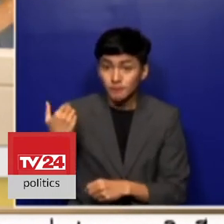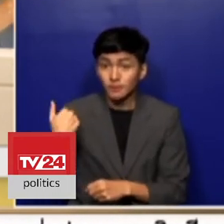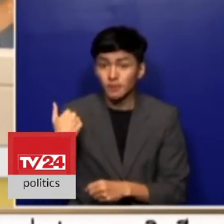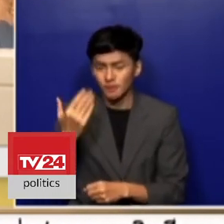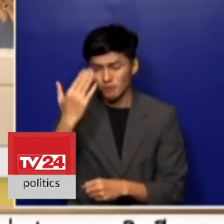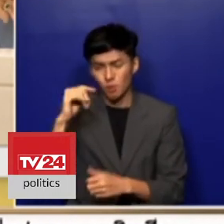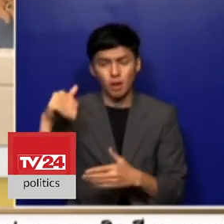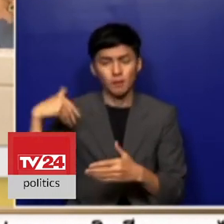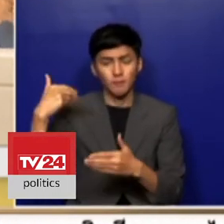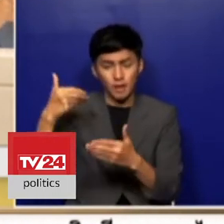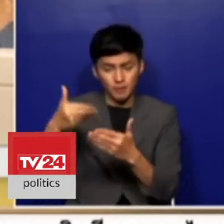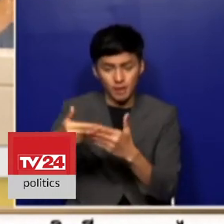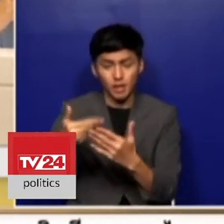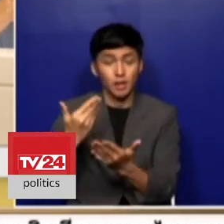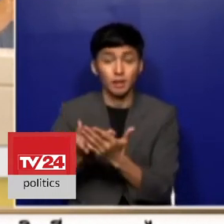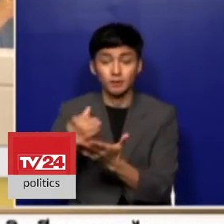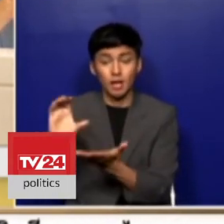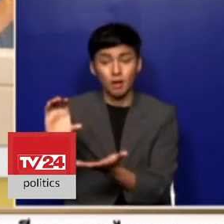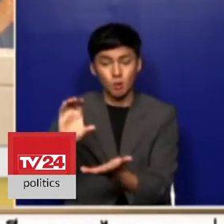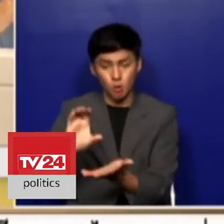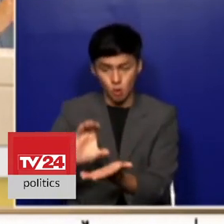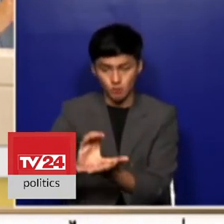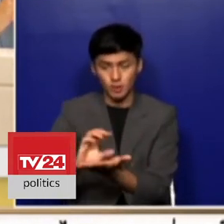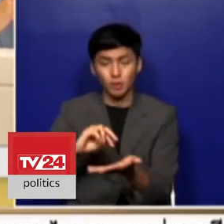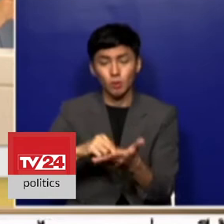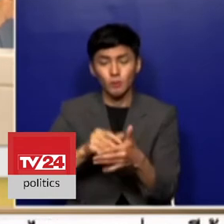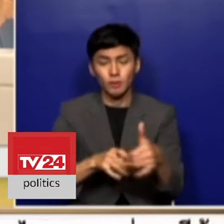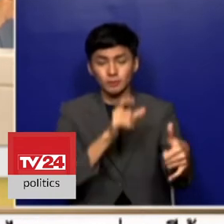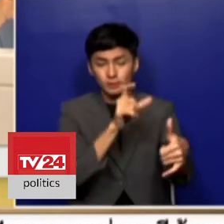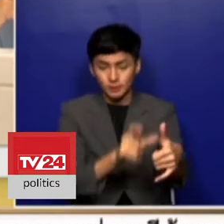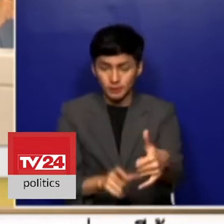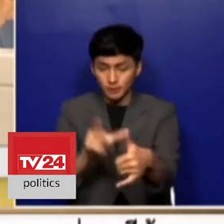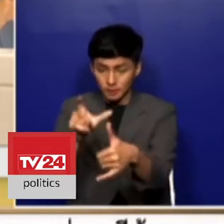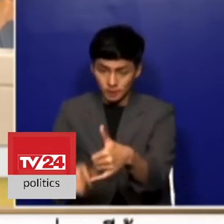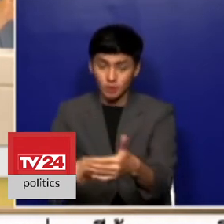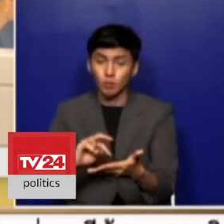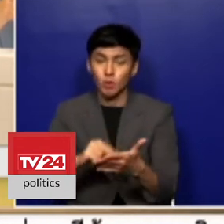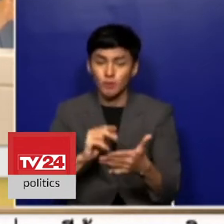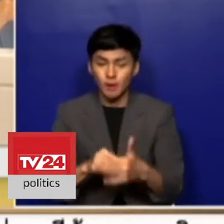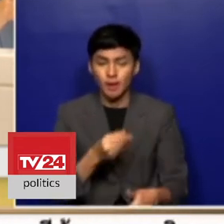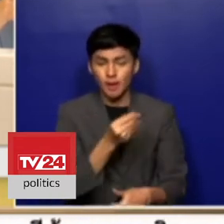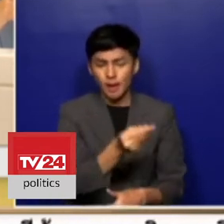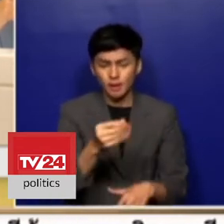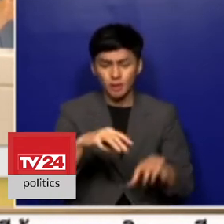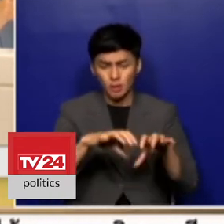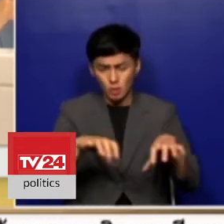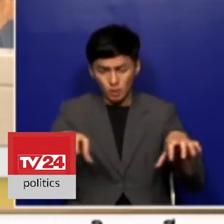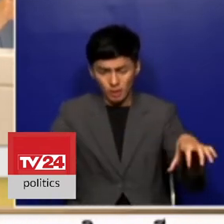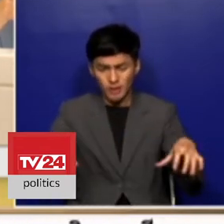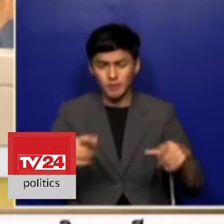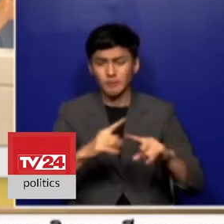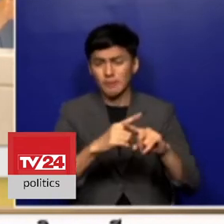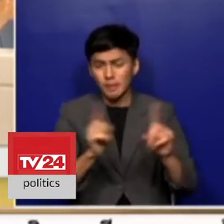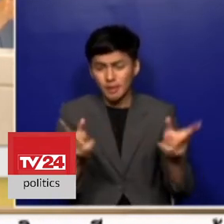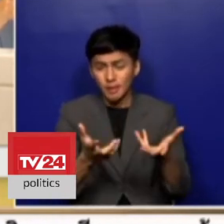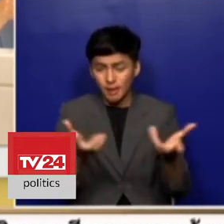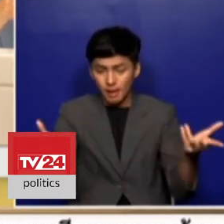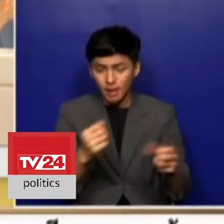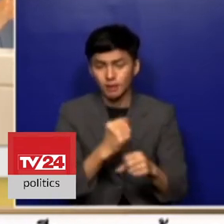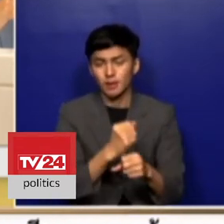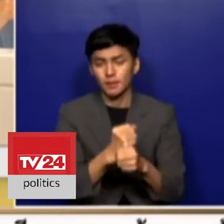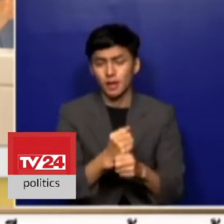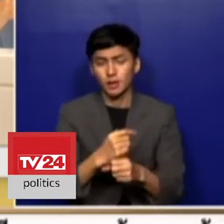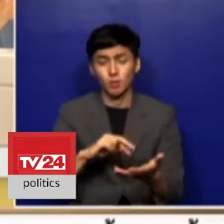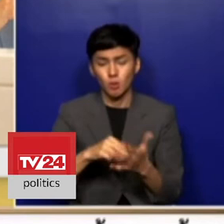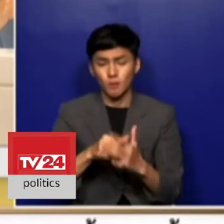ผ่านมาการจัดสรรงบประมาณเป็นแบบเบี้ยหัวแตกค่ะแต่ละหน่วยงานก็ต่างคนต่างดำเนินการไม่มีหน่วยงานที่ดูแลอย่างต่อเนื่องเป็น